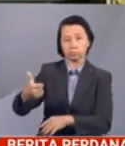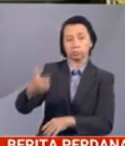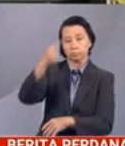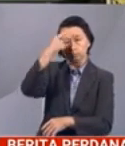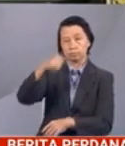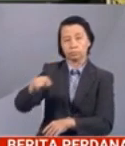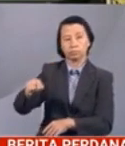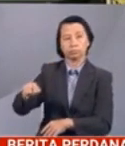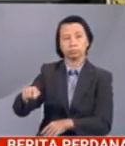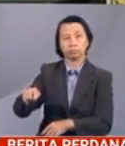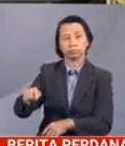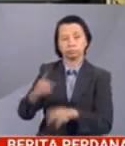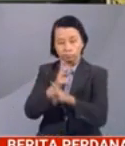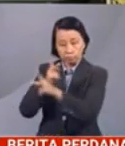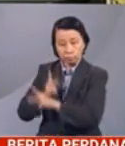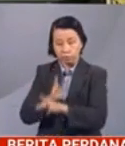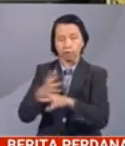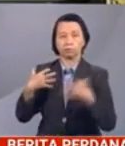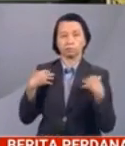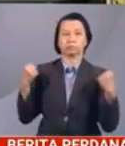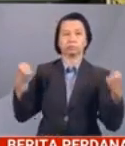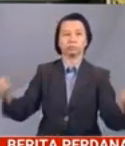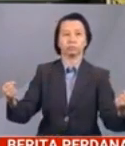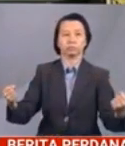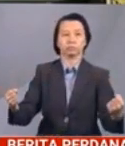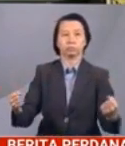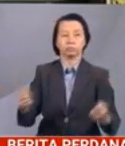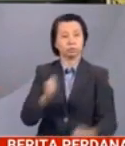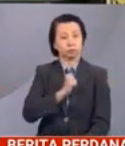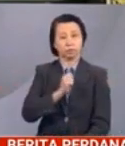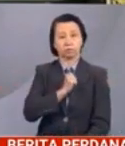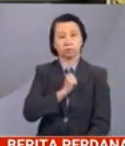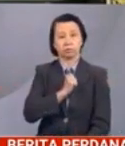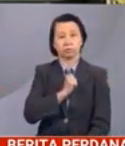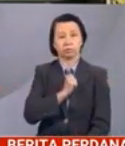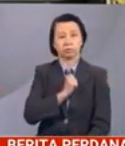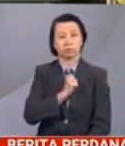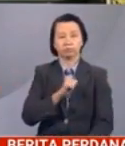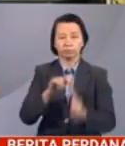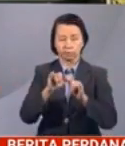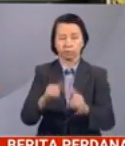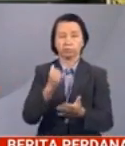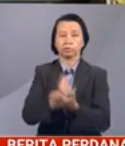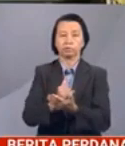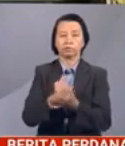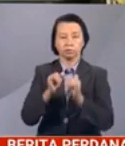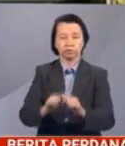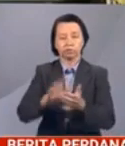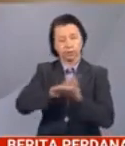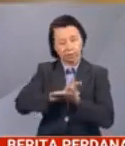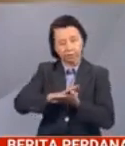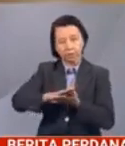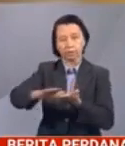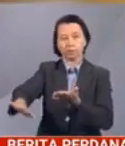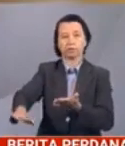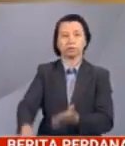daripada penjagaan kesihatan diri. Stay safe, stay clean.